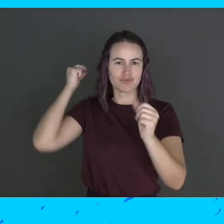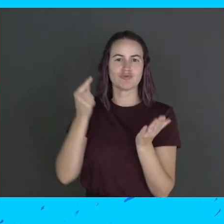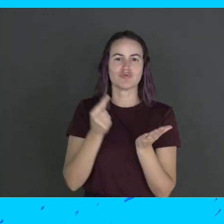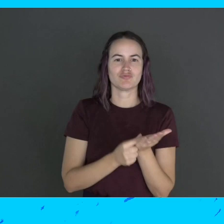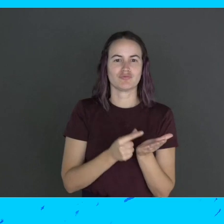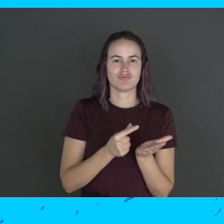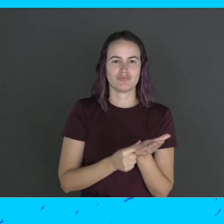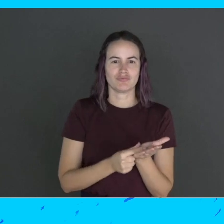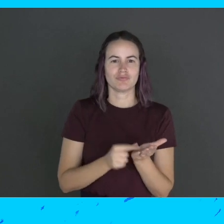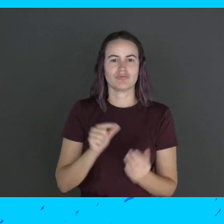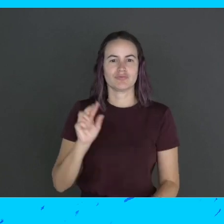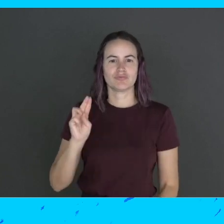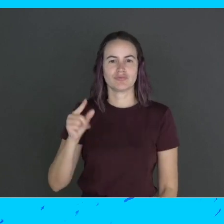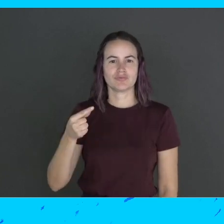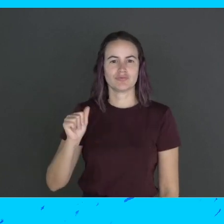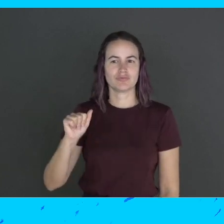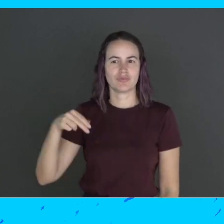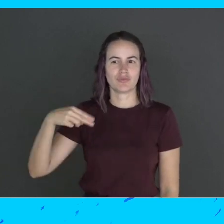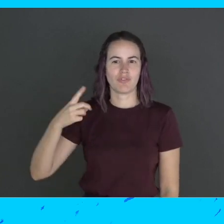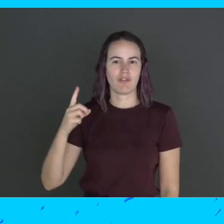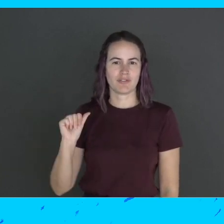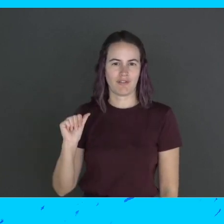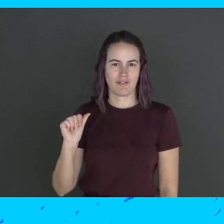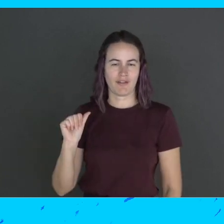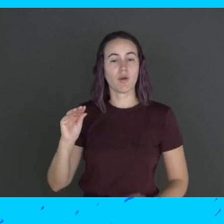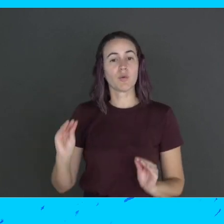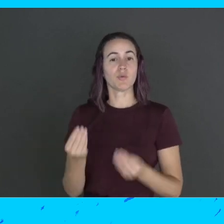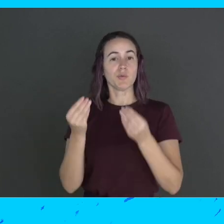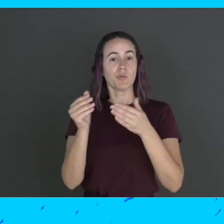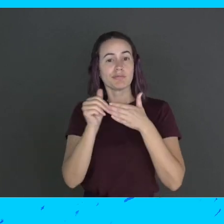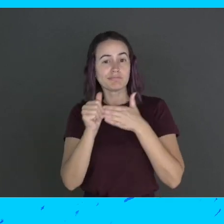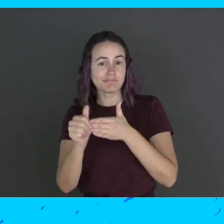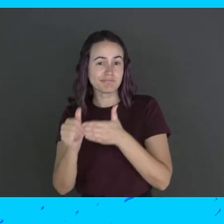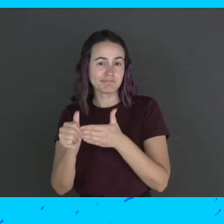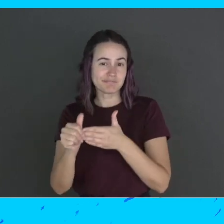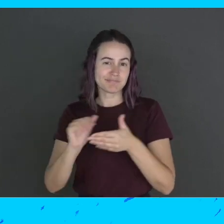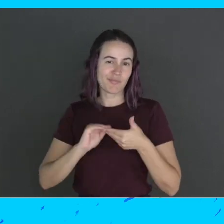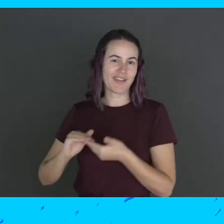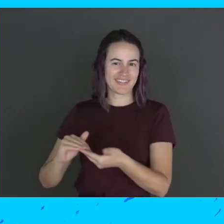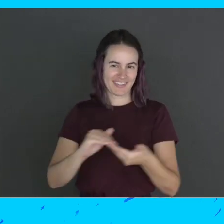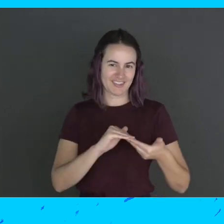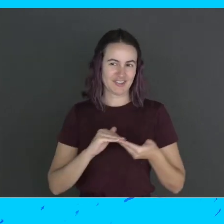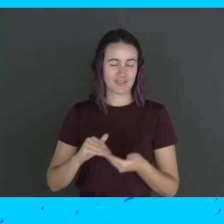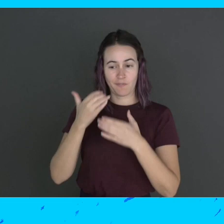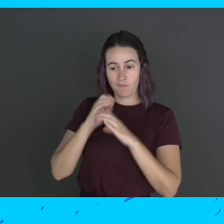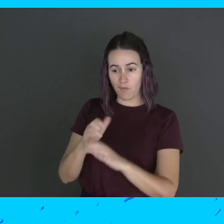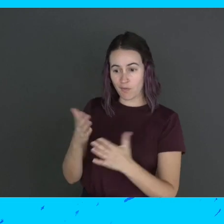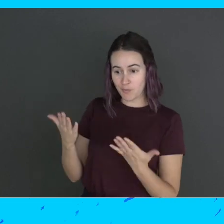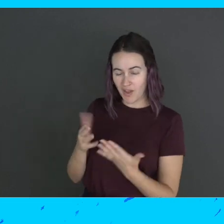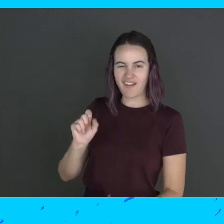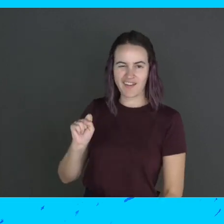aujourd'hui. Et je vais donc,